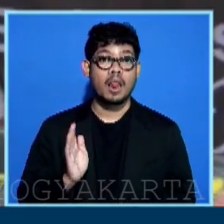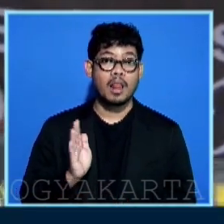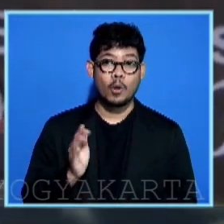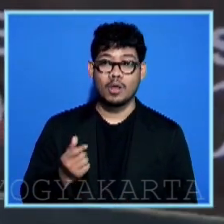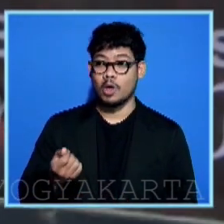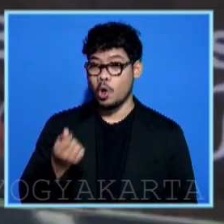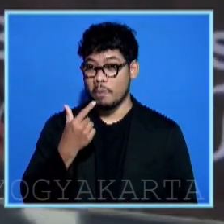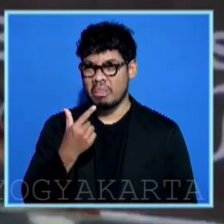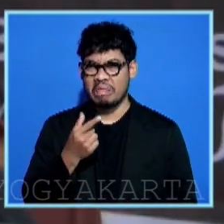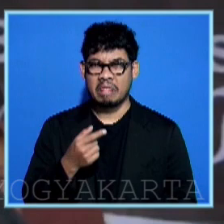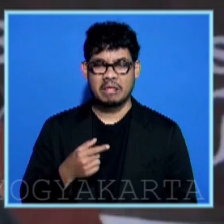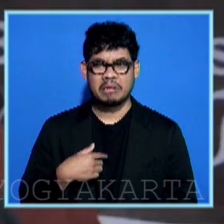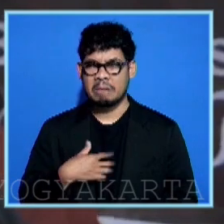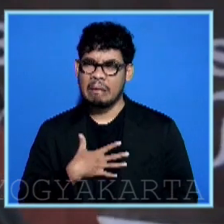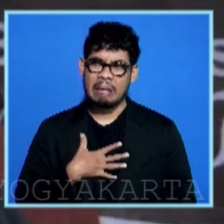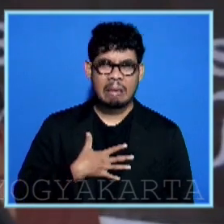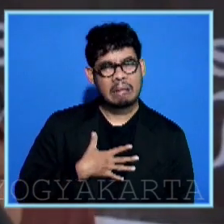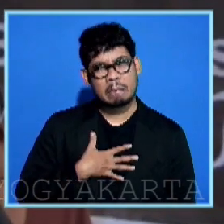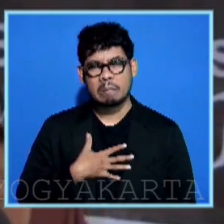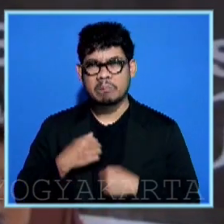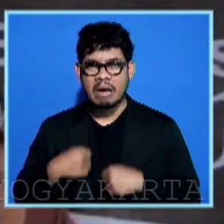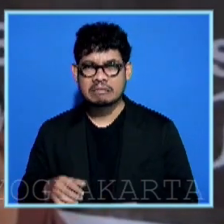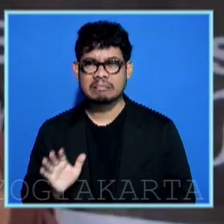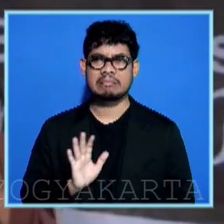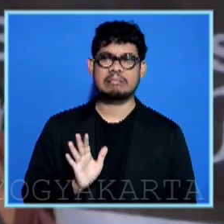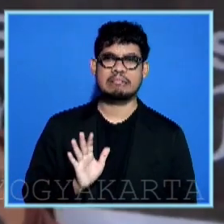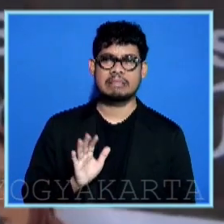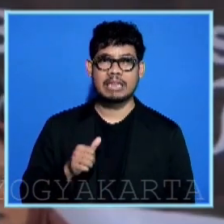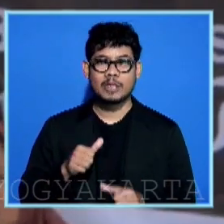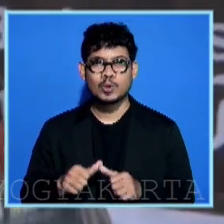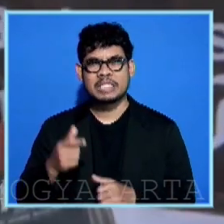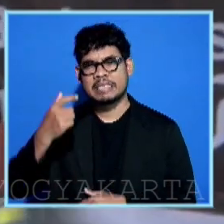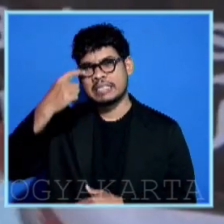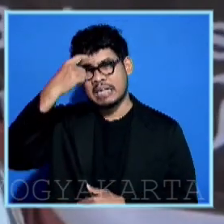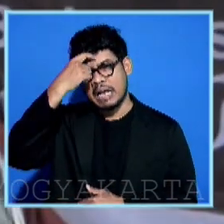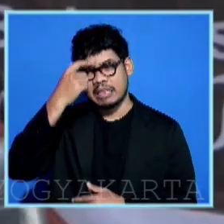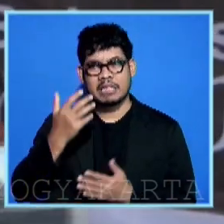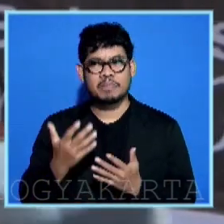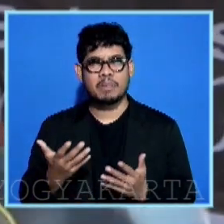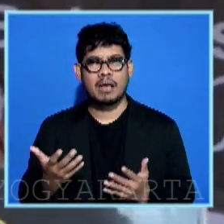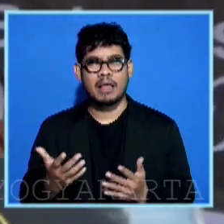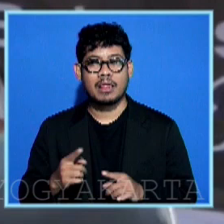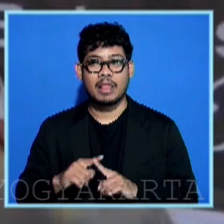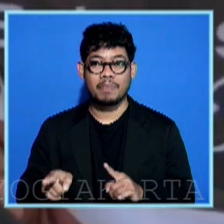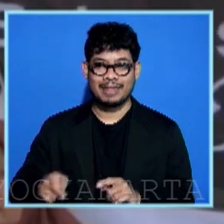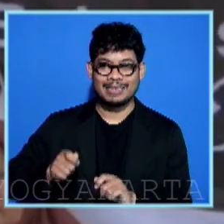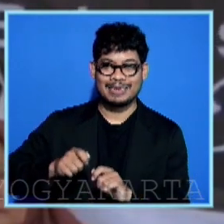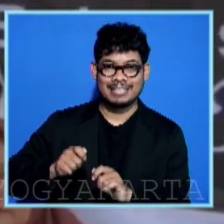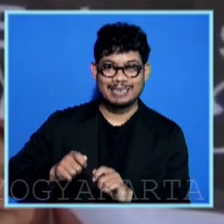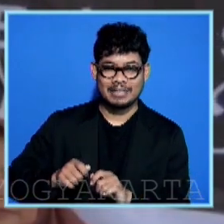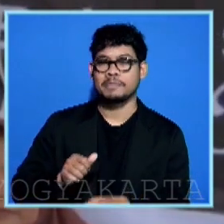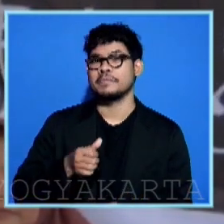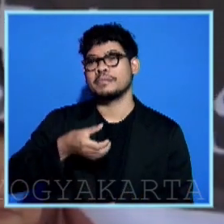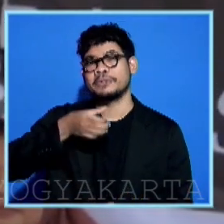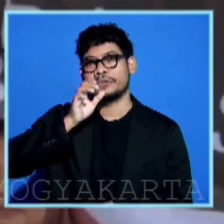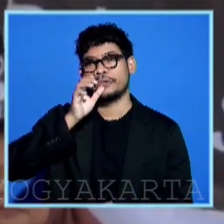Krana gurah langsung niku nggih nyon ngapunten, ragi perih, ragi sakit. Nah, menawi cukup niki didamel unjukan, pake diunjuk